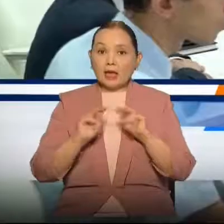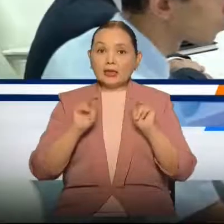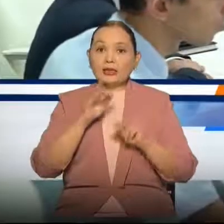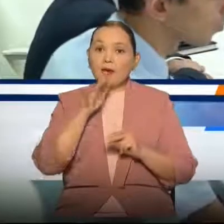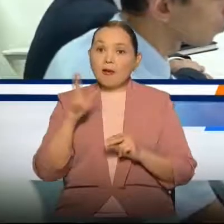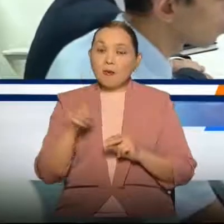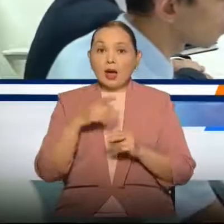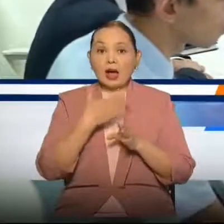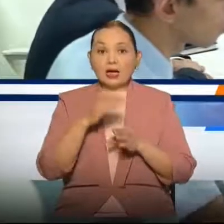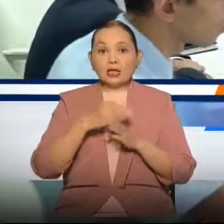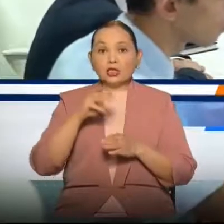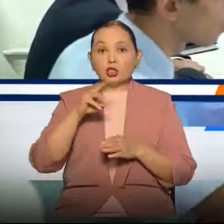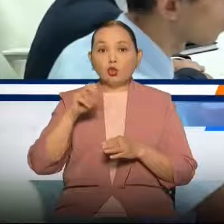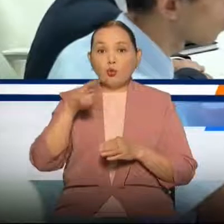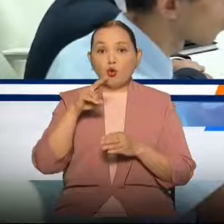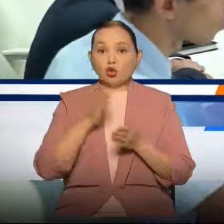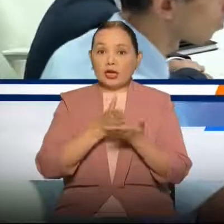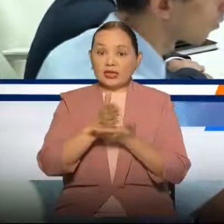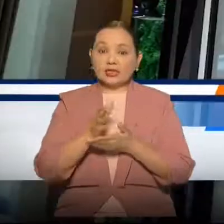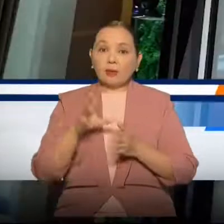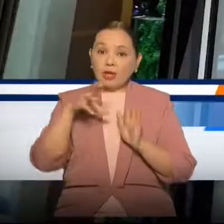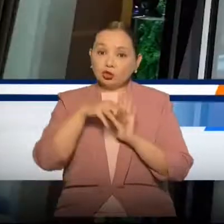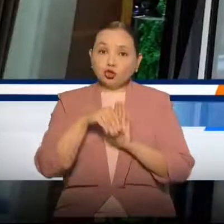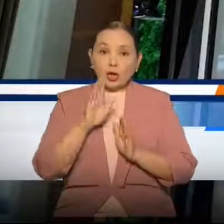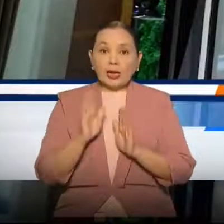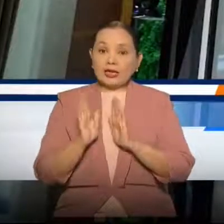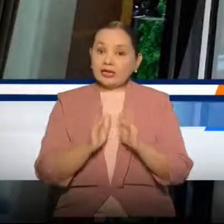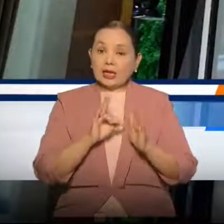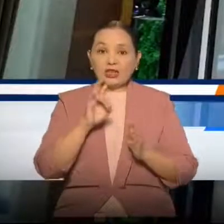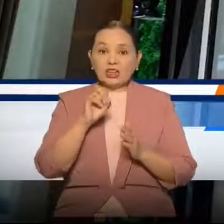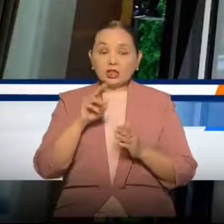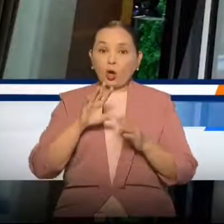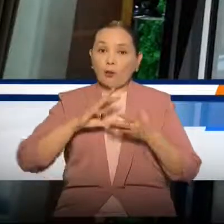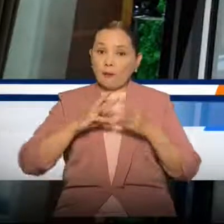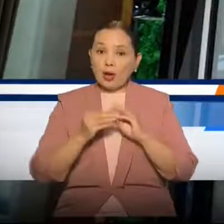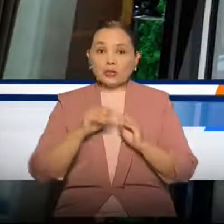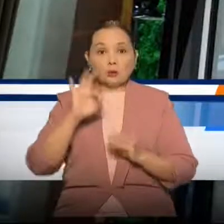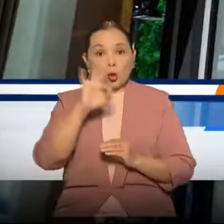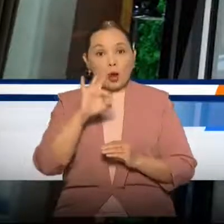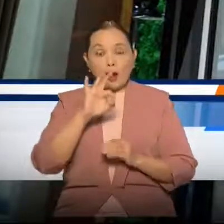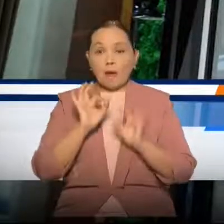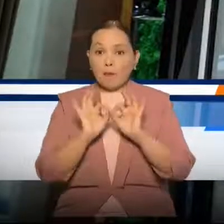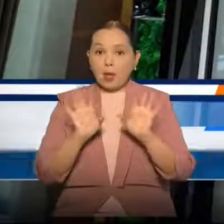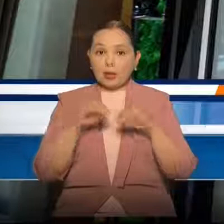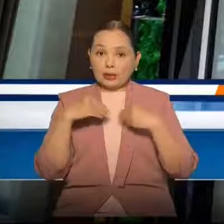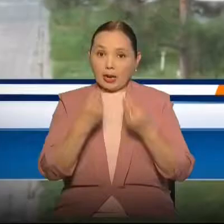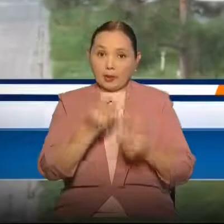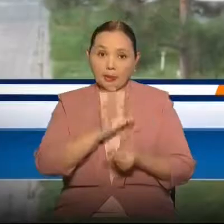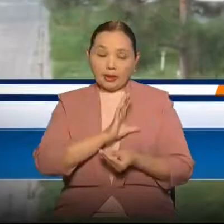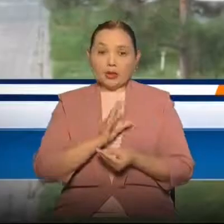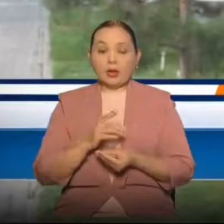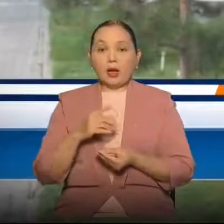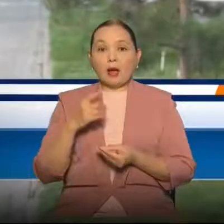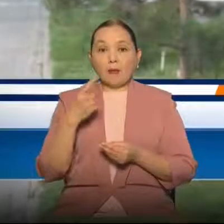jarayoniga kredit modul tizimini joriy etish tartibi to'g'risidagi nizomning mazmun mohiyati haqida ma'lumotlar berildi. Bir